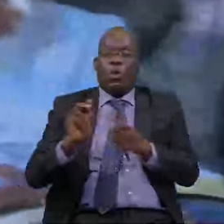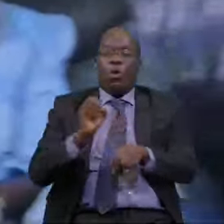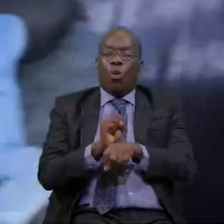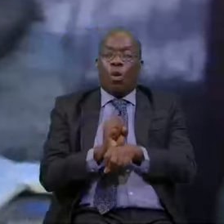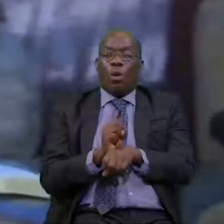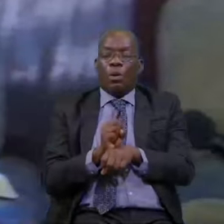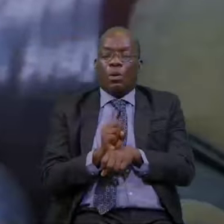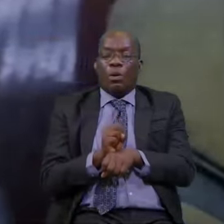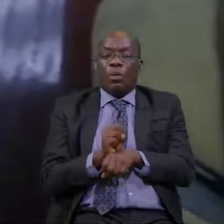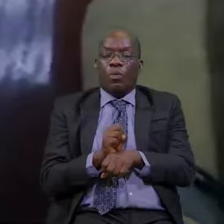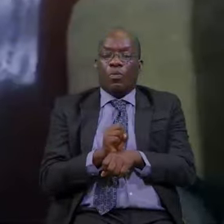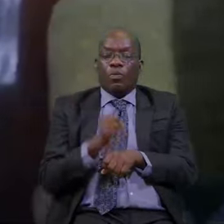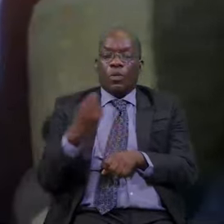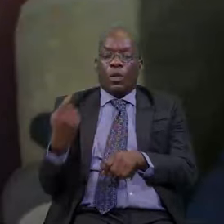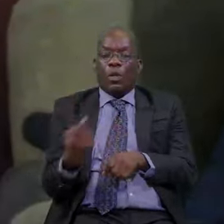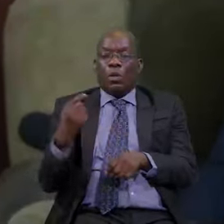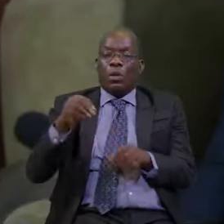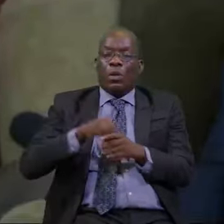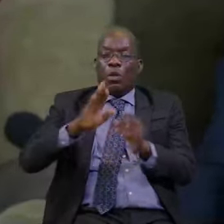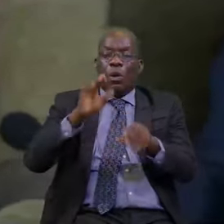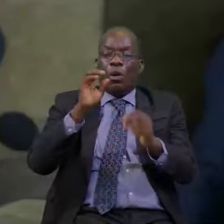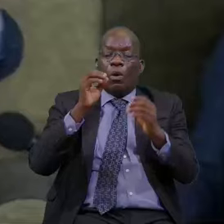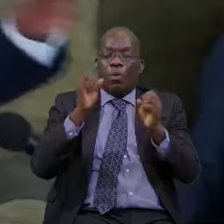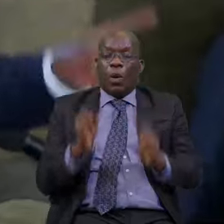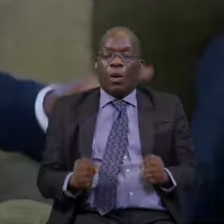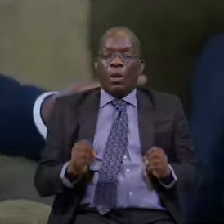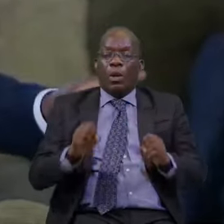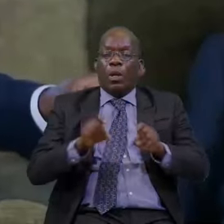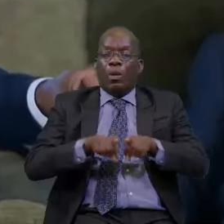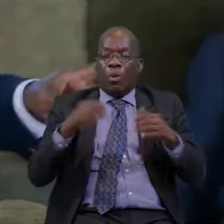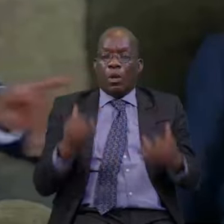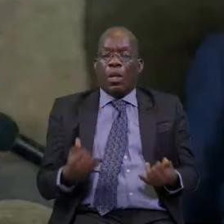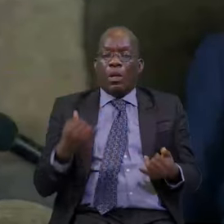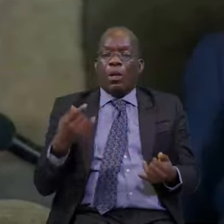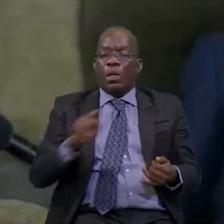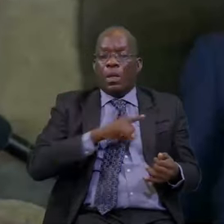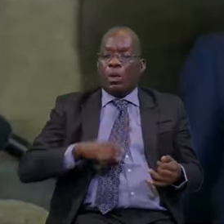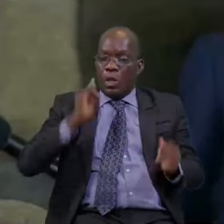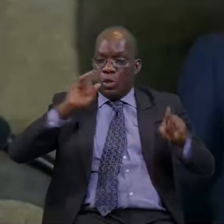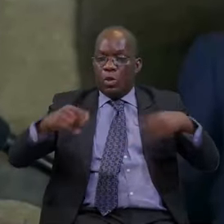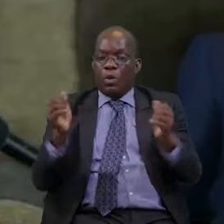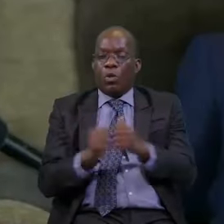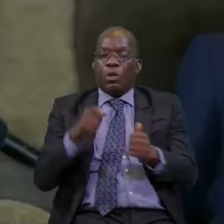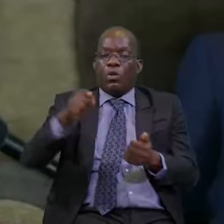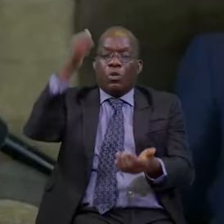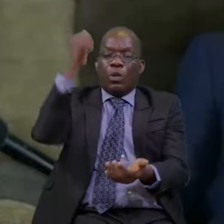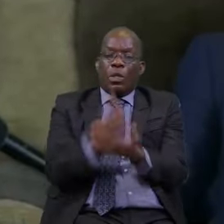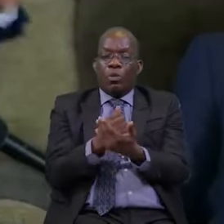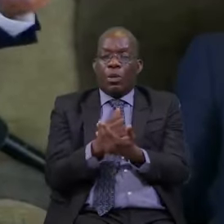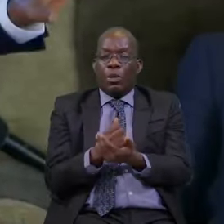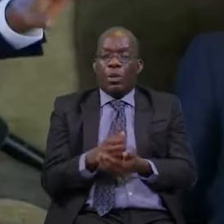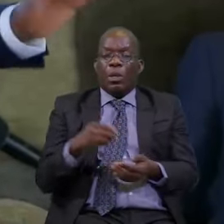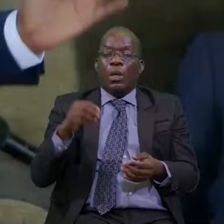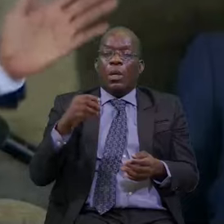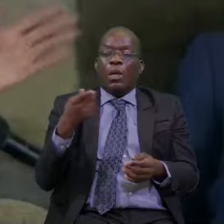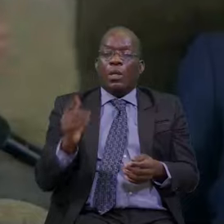Vous travaillez tout seul, selon votre force. Maintenant, le Seigneur retourne avec vous. Dès que